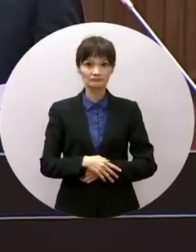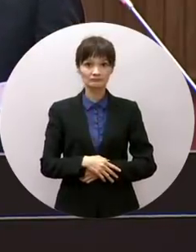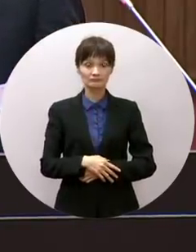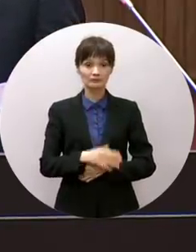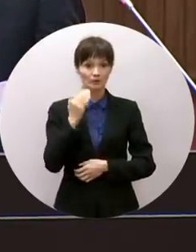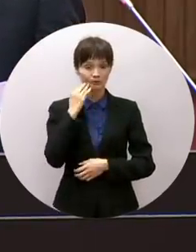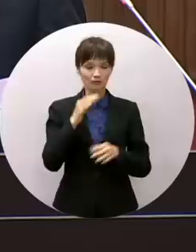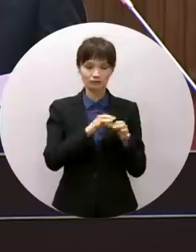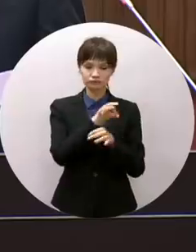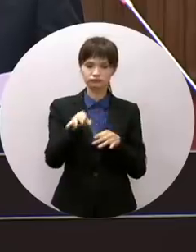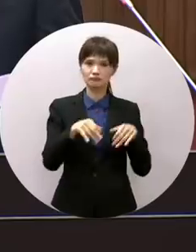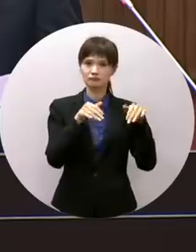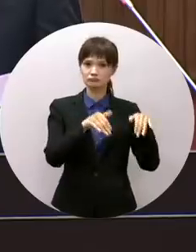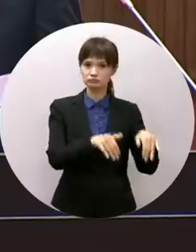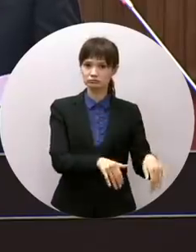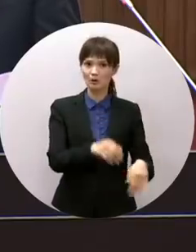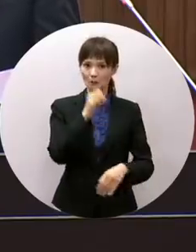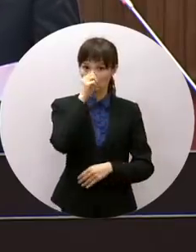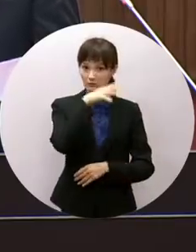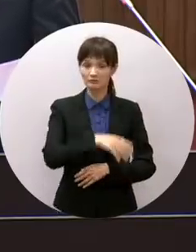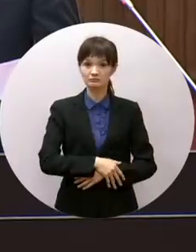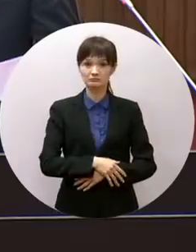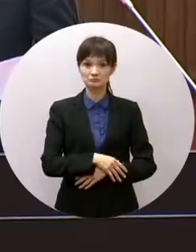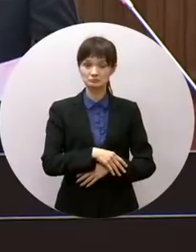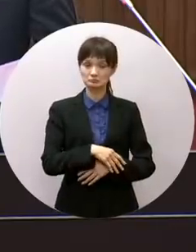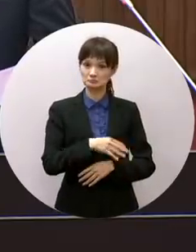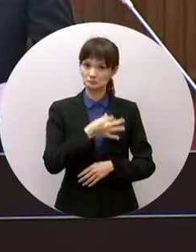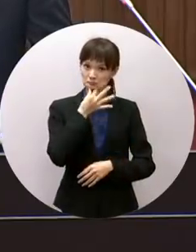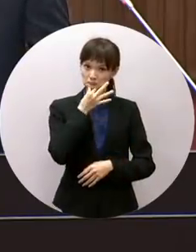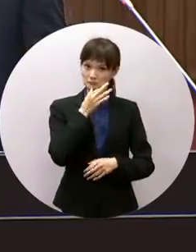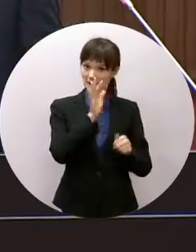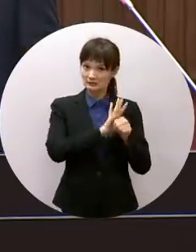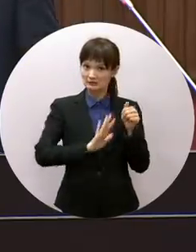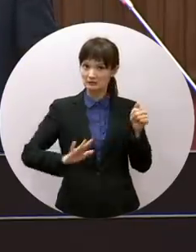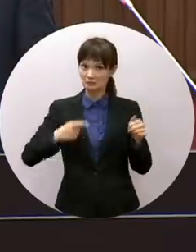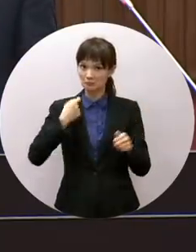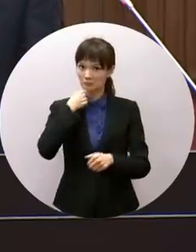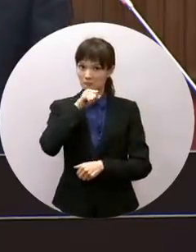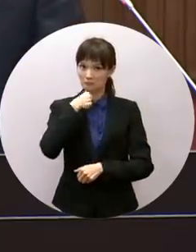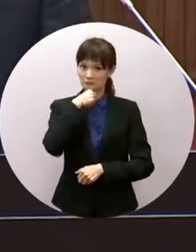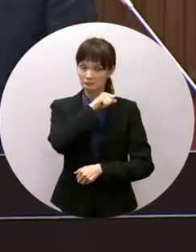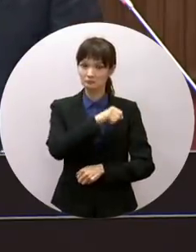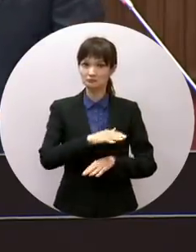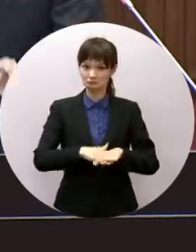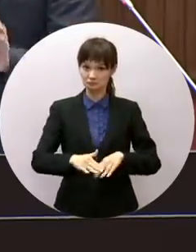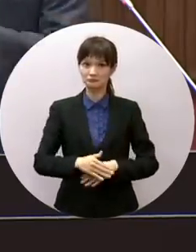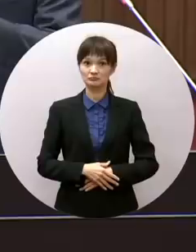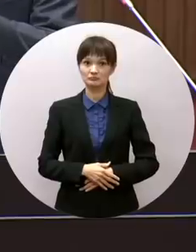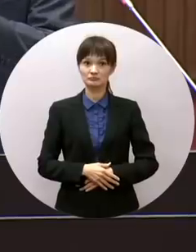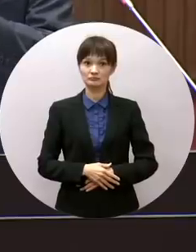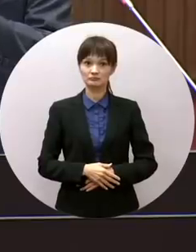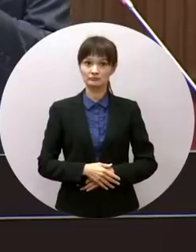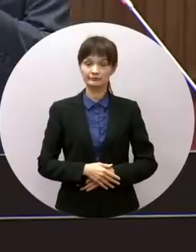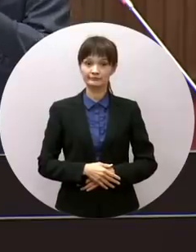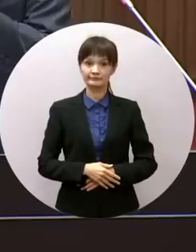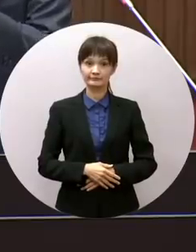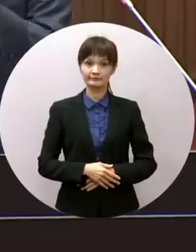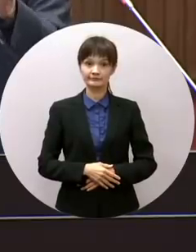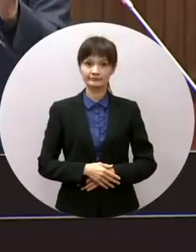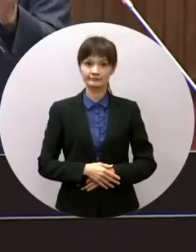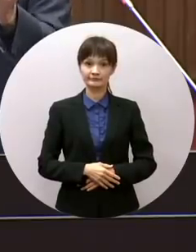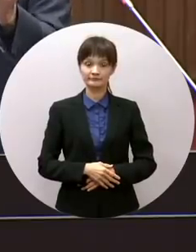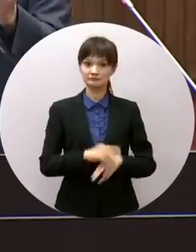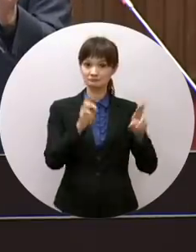经济如果不好的话，会连带冲击台湾呐、啊。我们都知道，就是